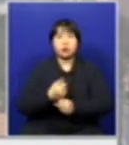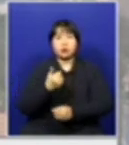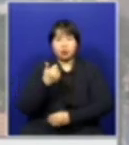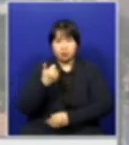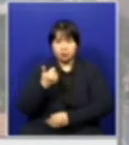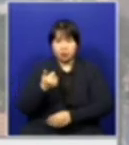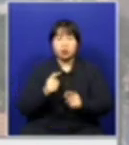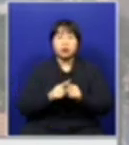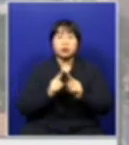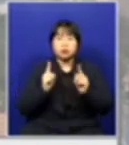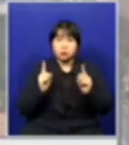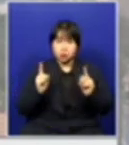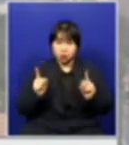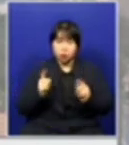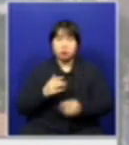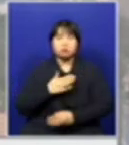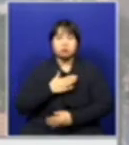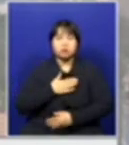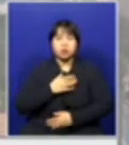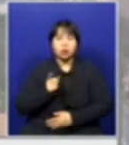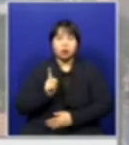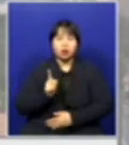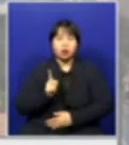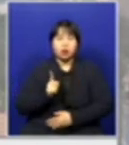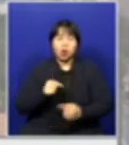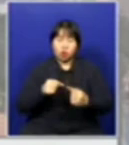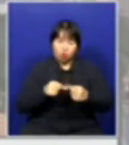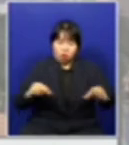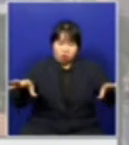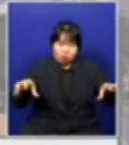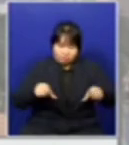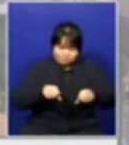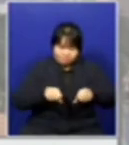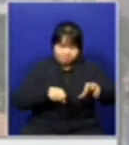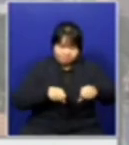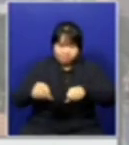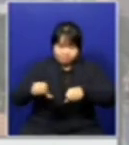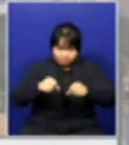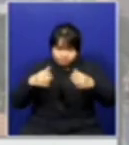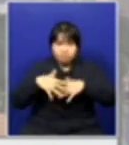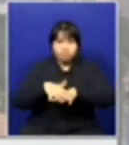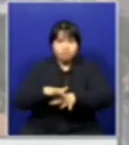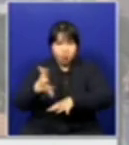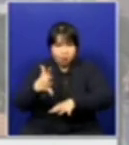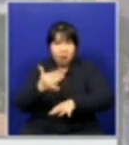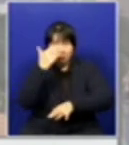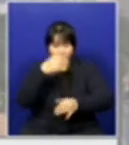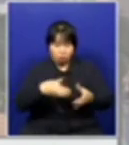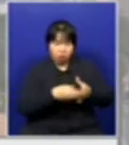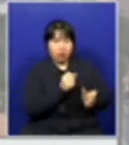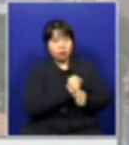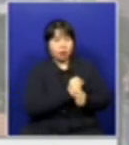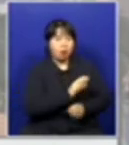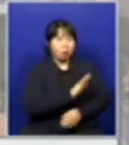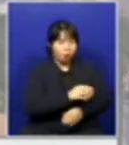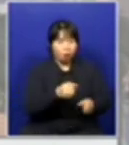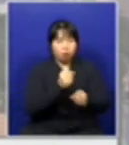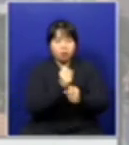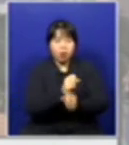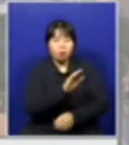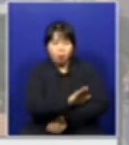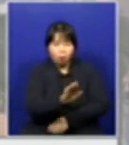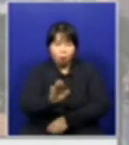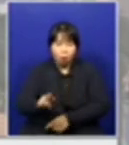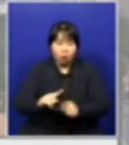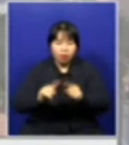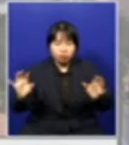งแต่ว่าเราขาดการบูรณาการทุกภาคส่วนทำเป็นชิ้นๆเป็นเรื่องๆไม่ได้นำมาต่อเนื่